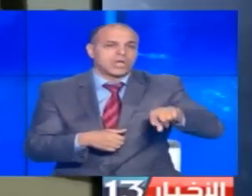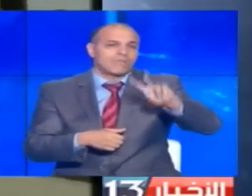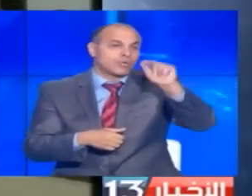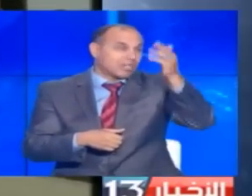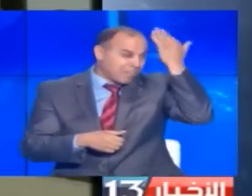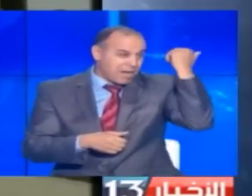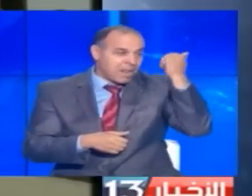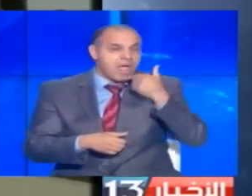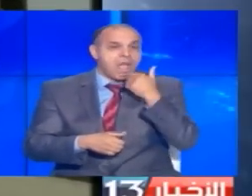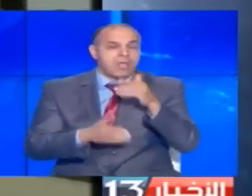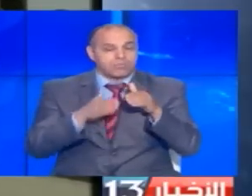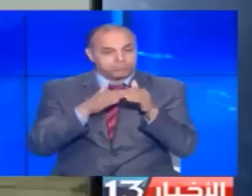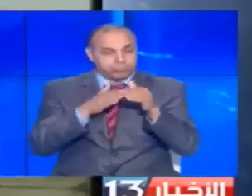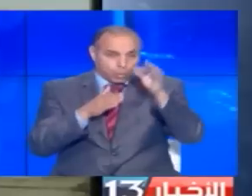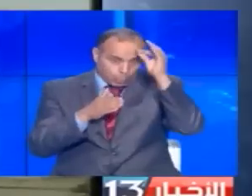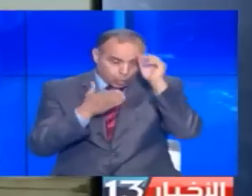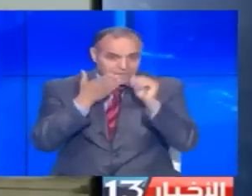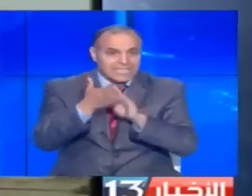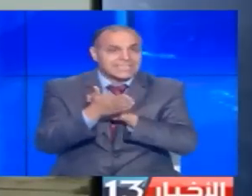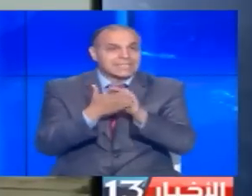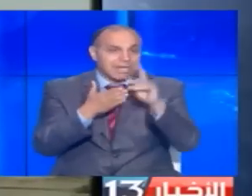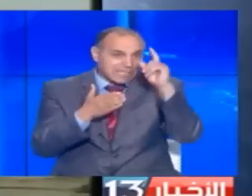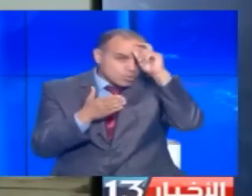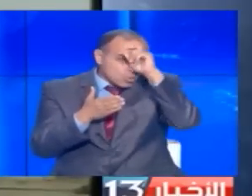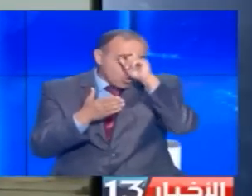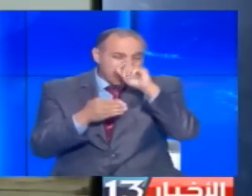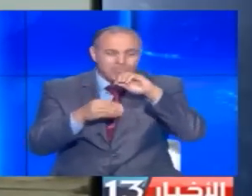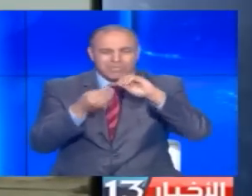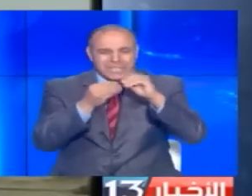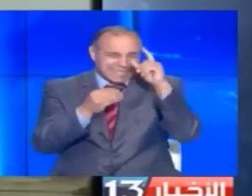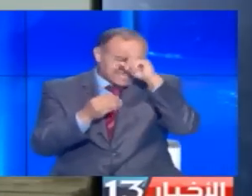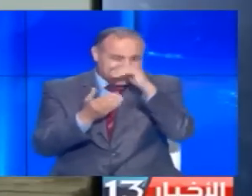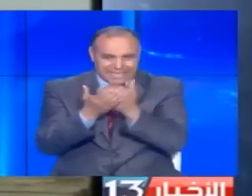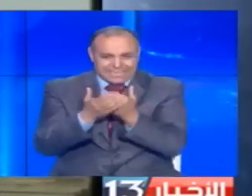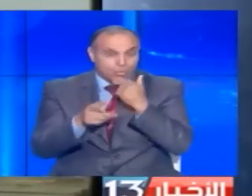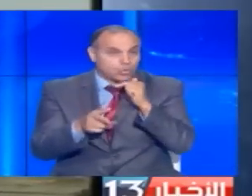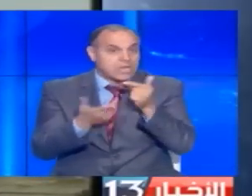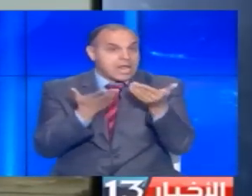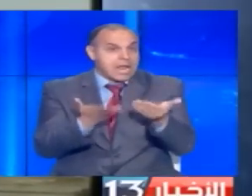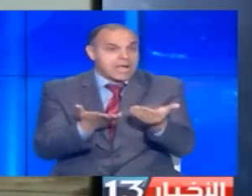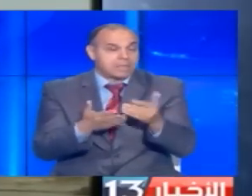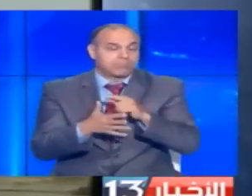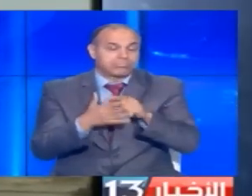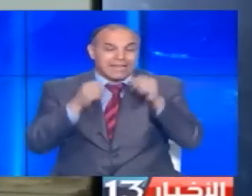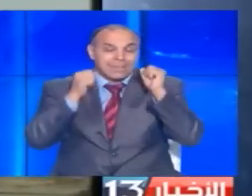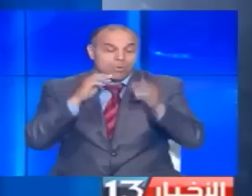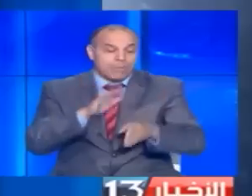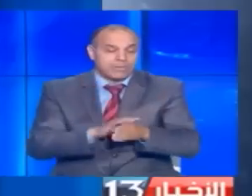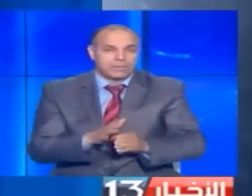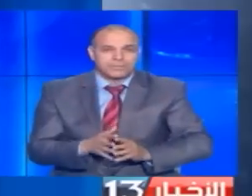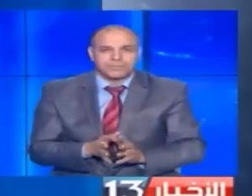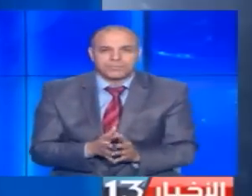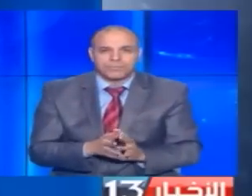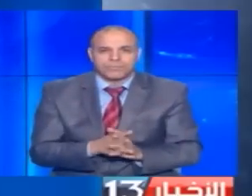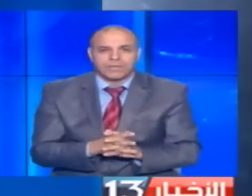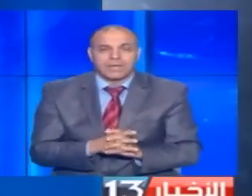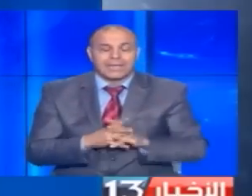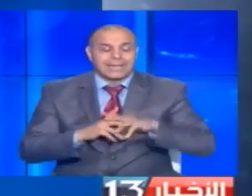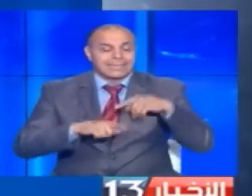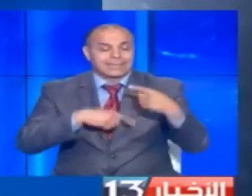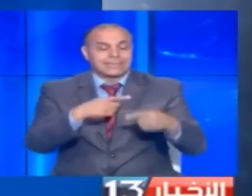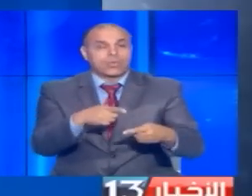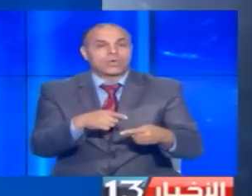12 و 2013 و 2000 بطلب من تونس بسبب صعوبة الأوضاع الاقتصادية التي تلت الثورة. في